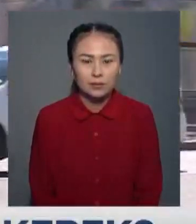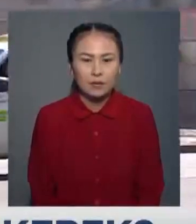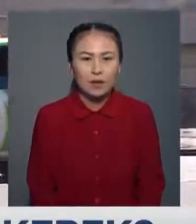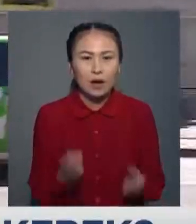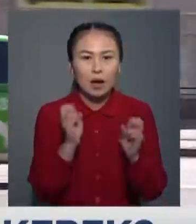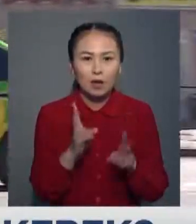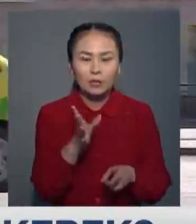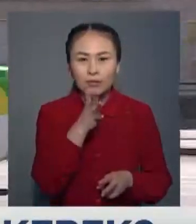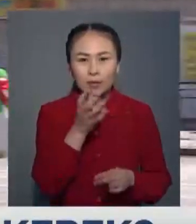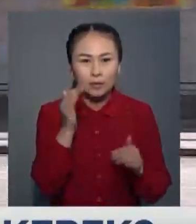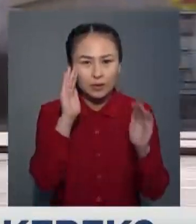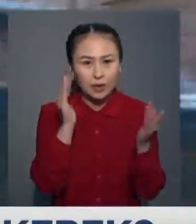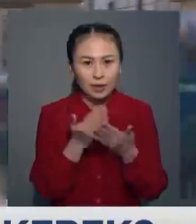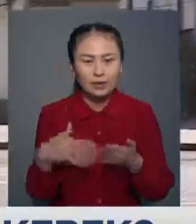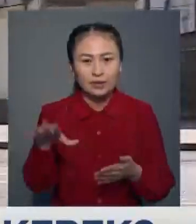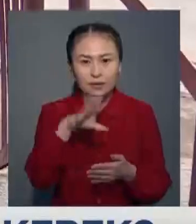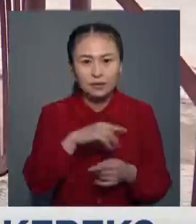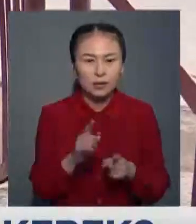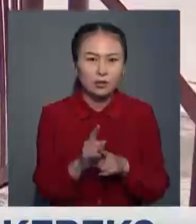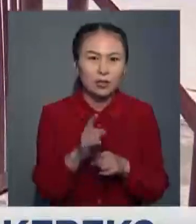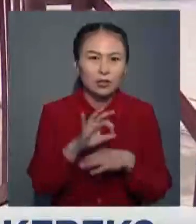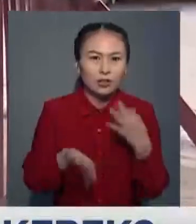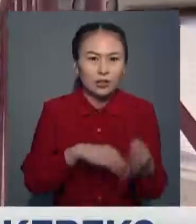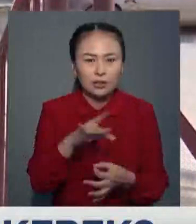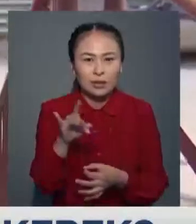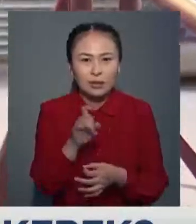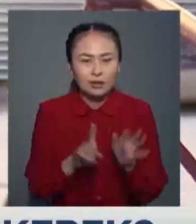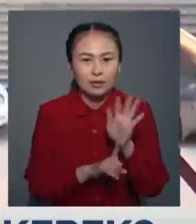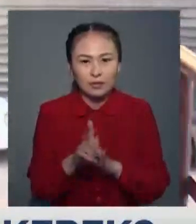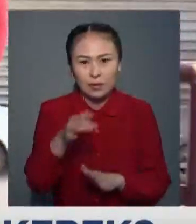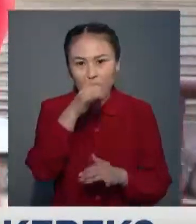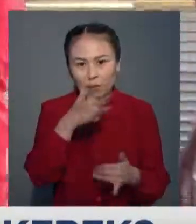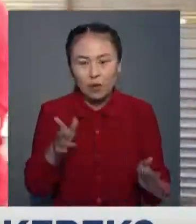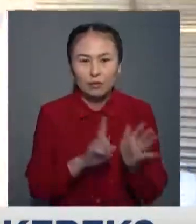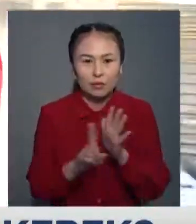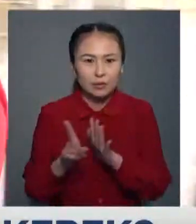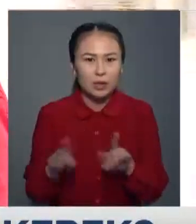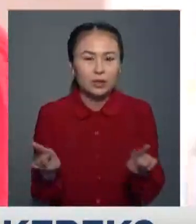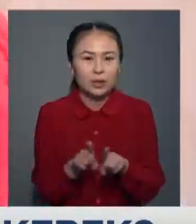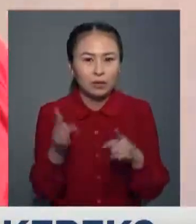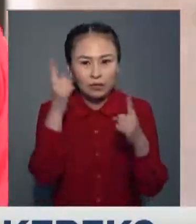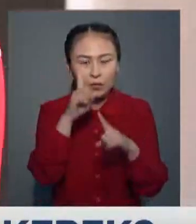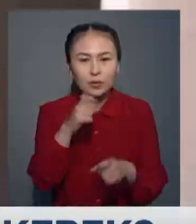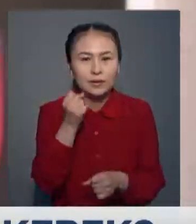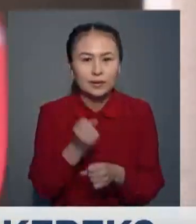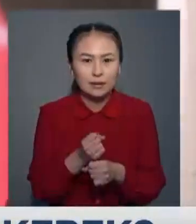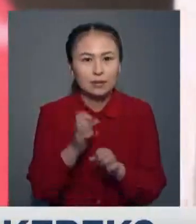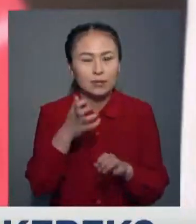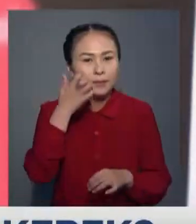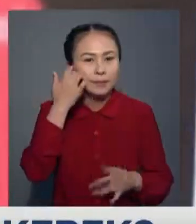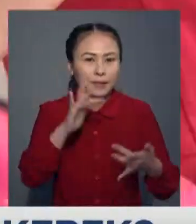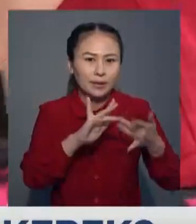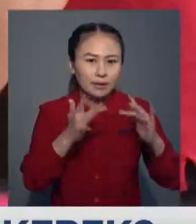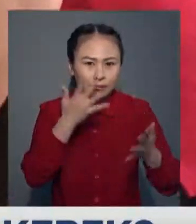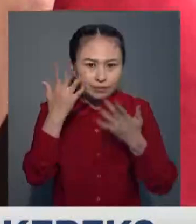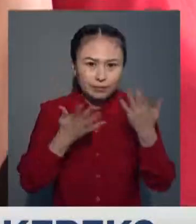Қауіпті кесел біраз елді буып тастады. Артық қадам құрдымға кетіретіндей көрінеді. Бір күні болған бұқара мұндайда не істейді? Амалсыз ғаламтор